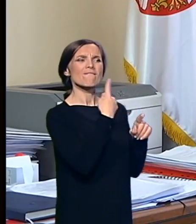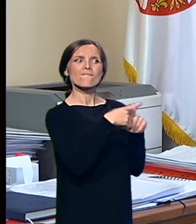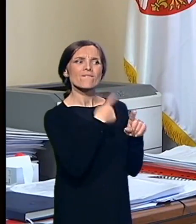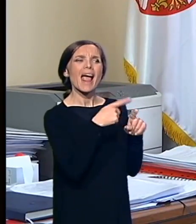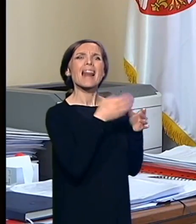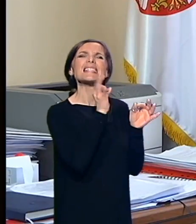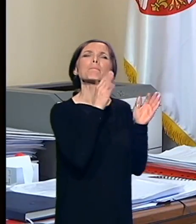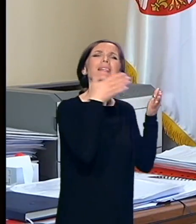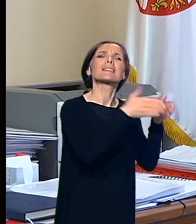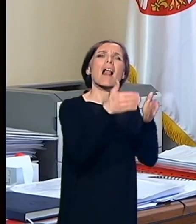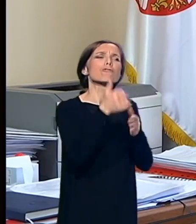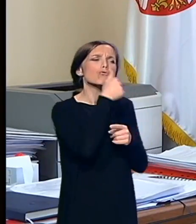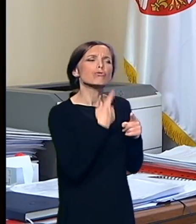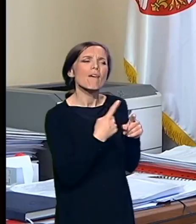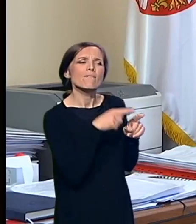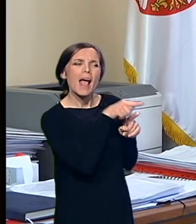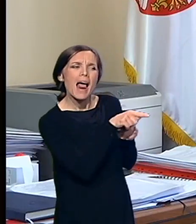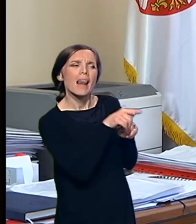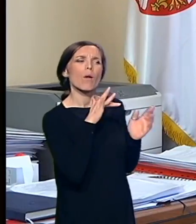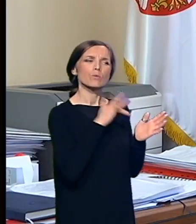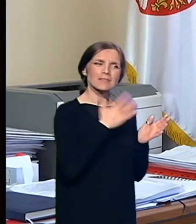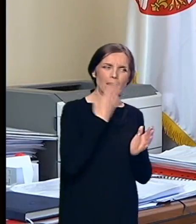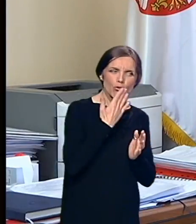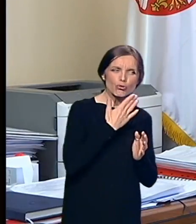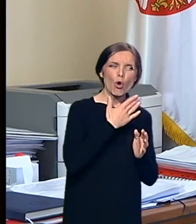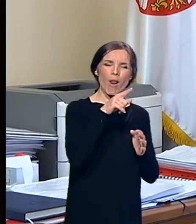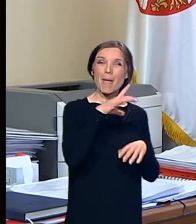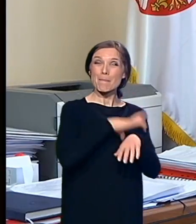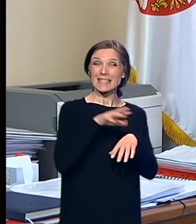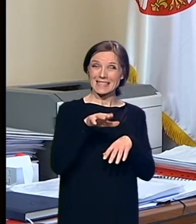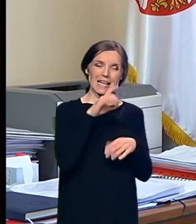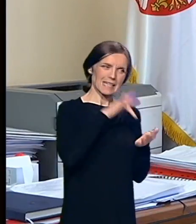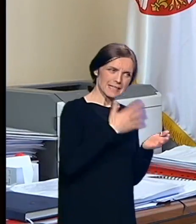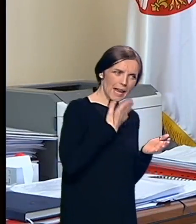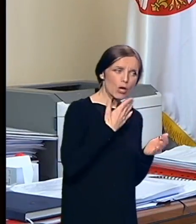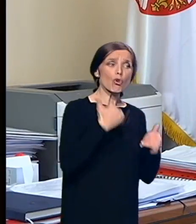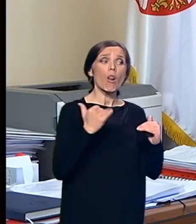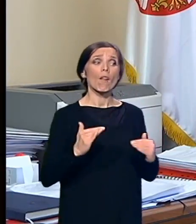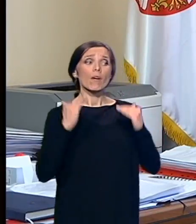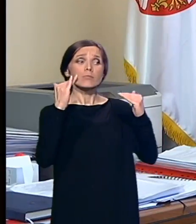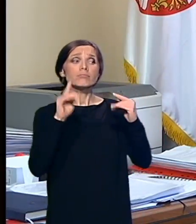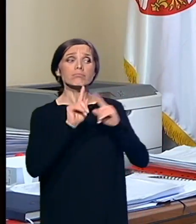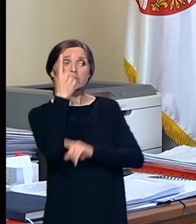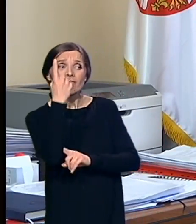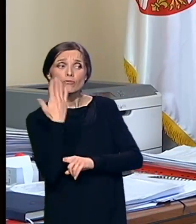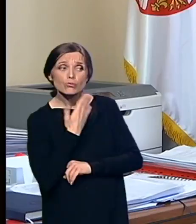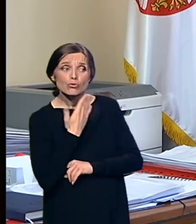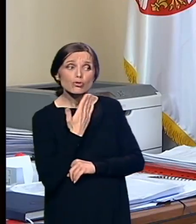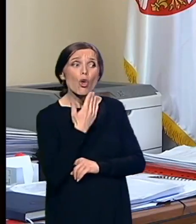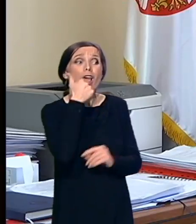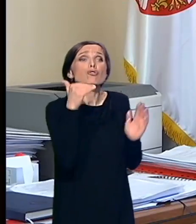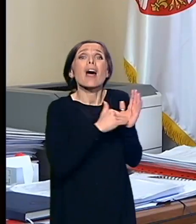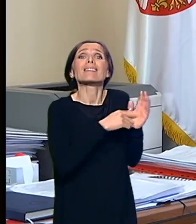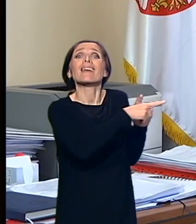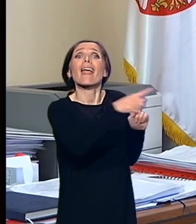specijalističke grane na nivou srednje i više medicinske sestre koje su neophodne za rad u našim zdravstvenim ustanovama. To je